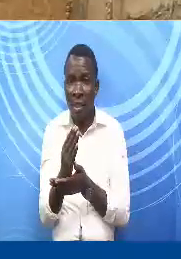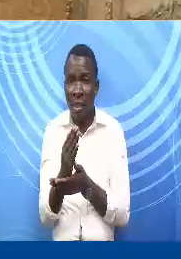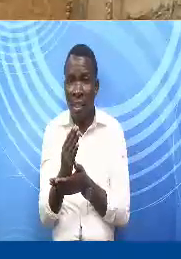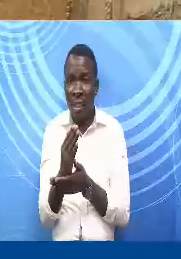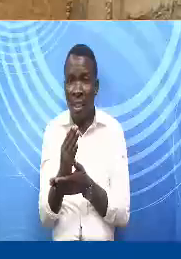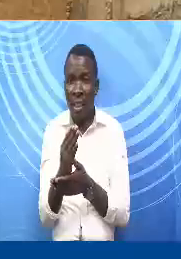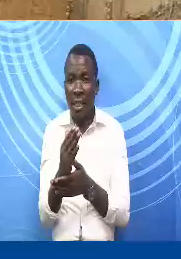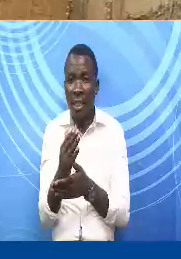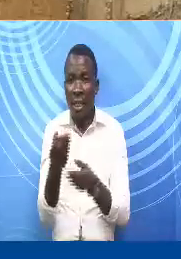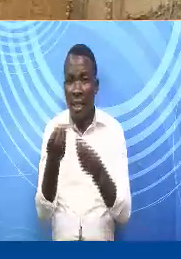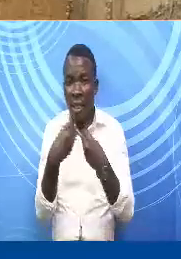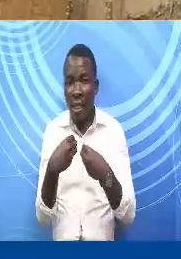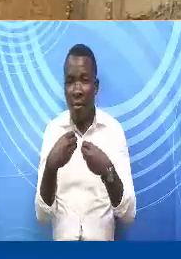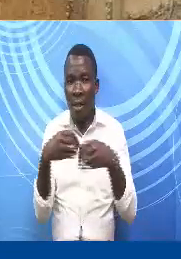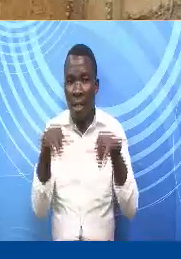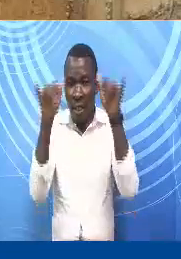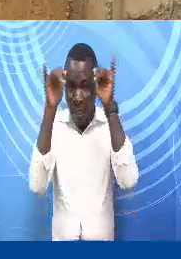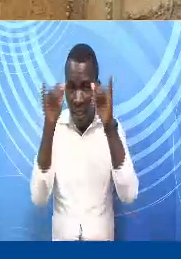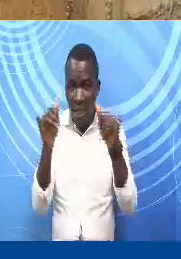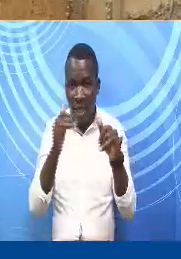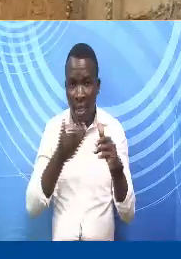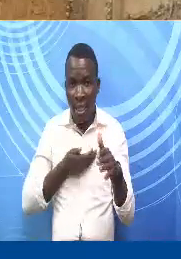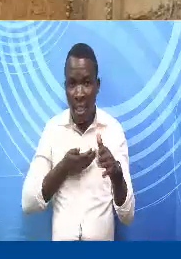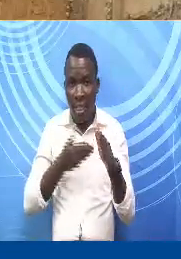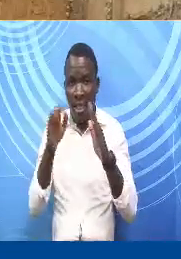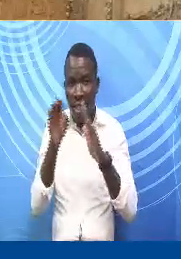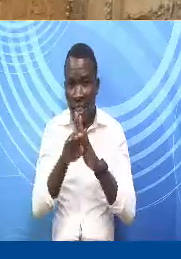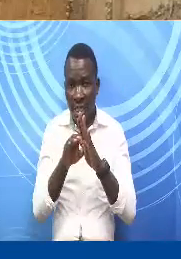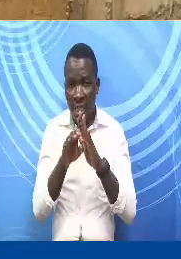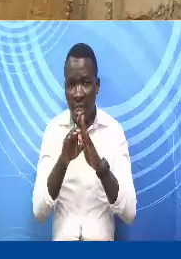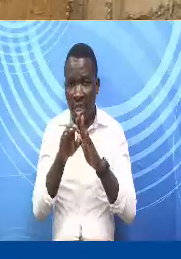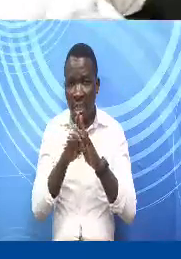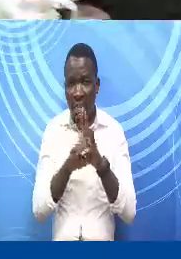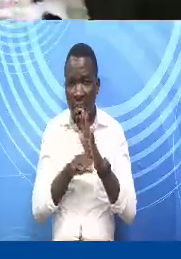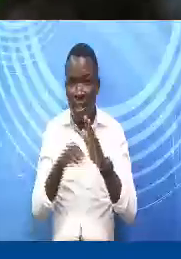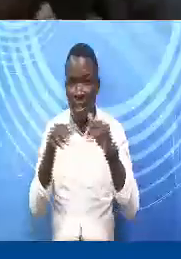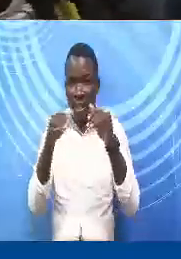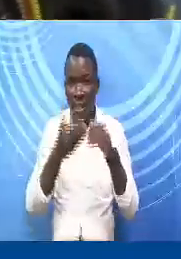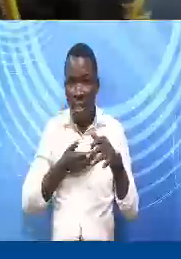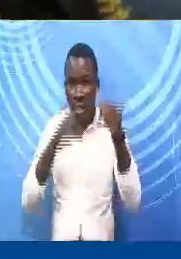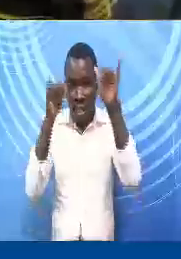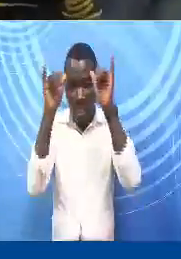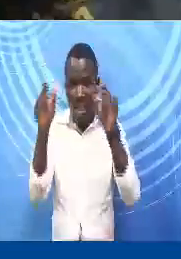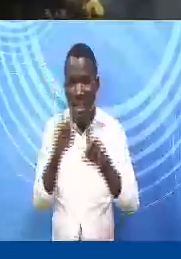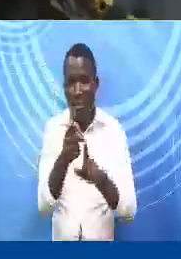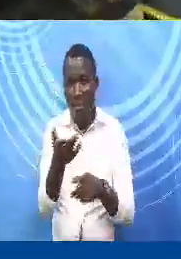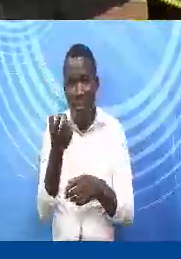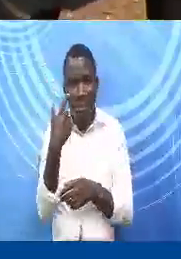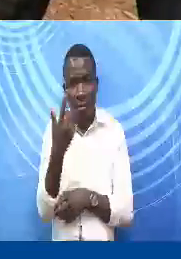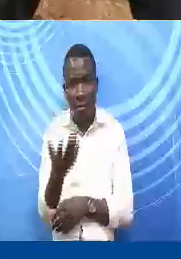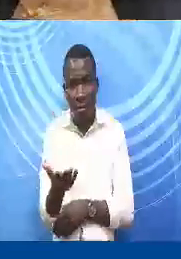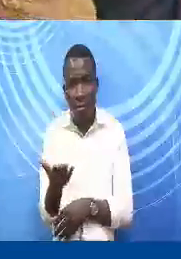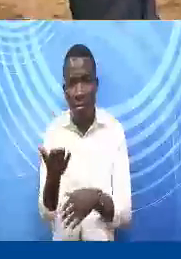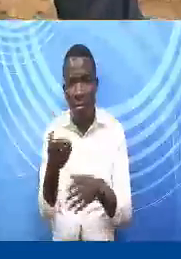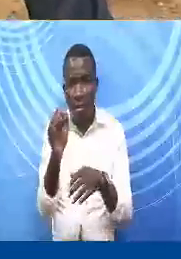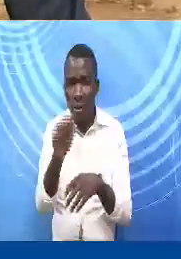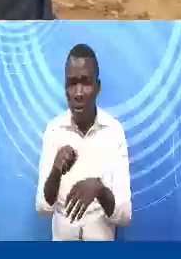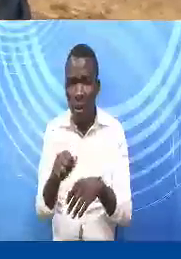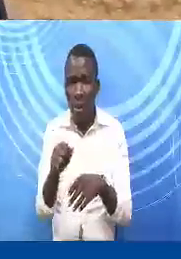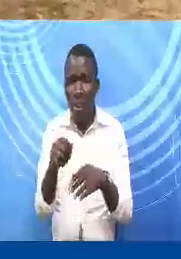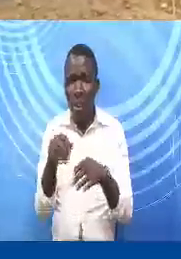yagira inka inka yagira inka niyo bari bayimpaye nundi rero ni kuriya byagenze ngo nyine